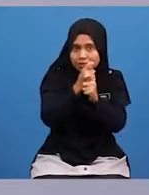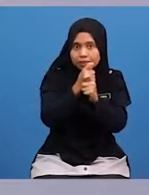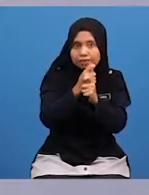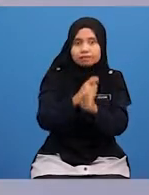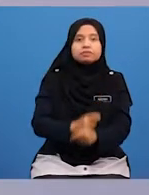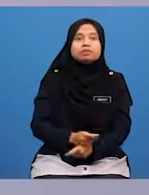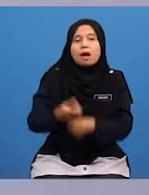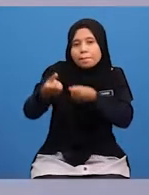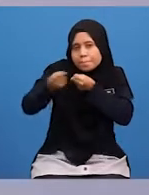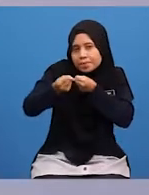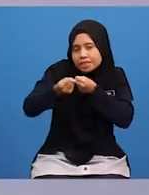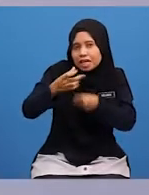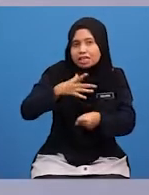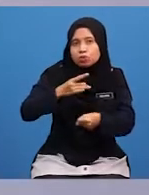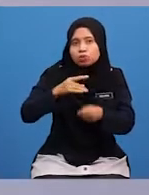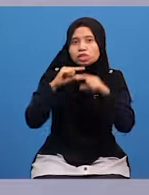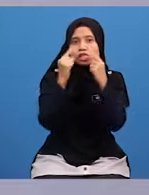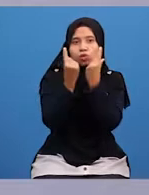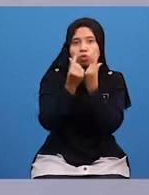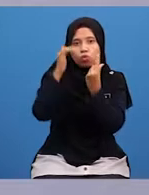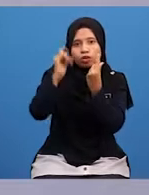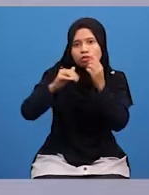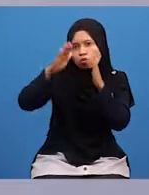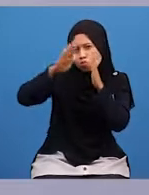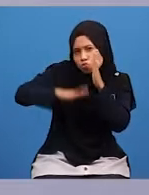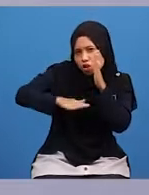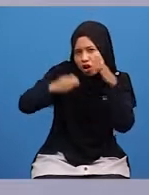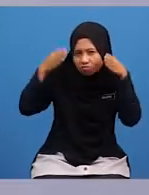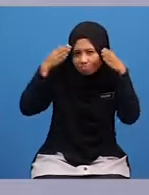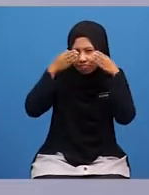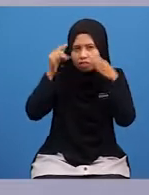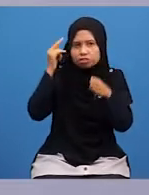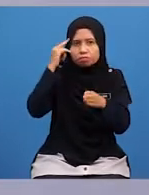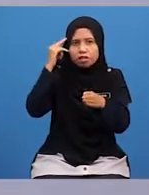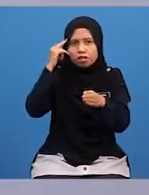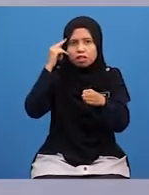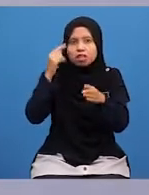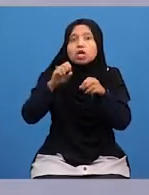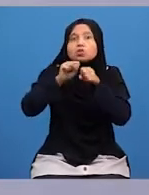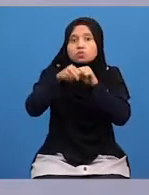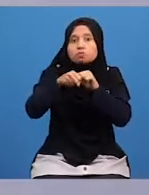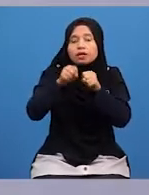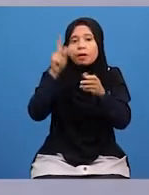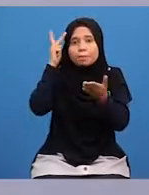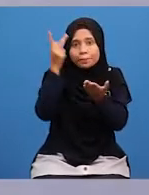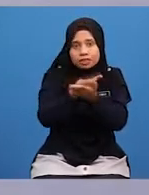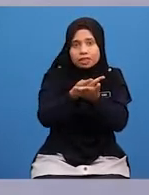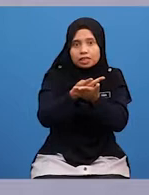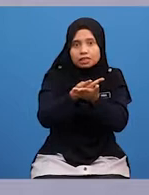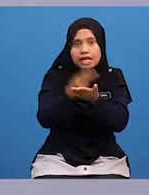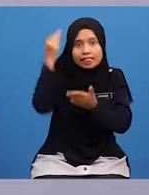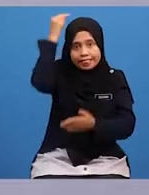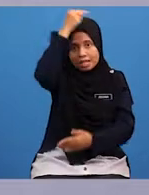Keempat, menarik minat golongan yang kurang tajam akal fikirannya supaya